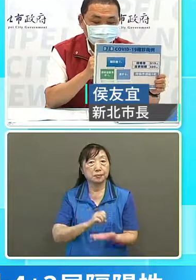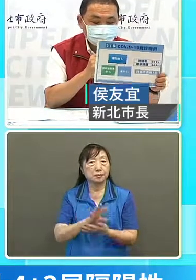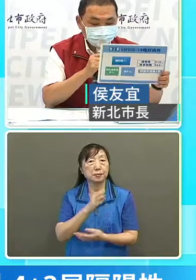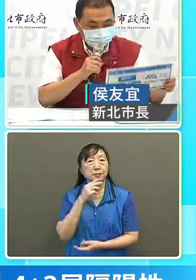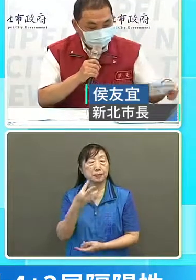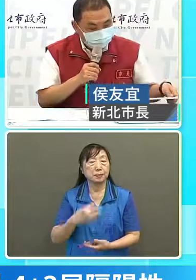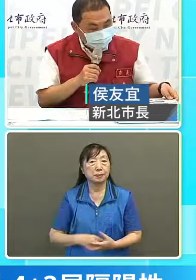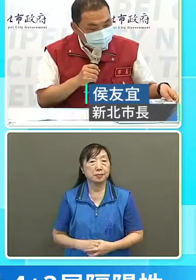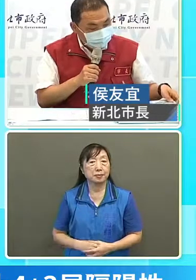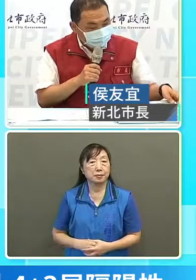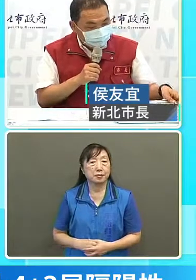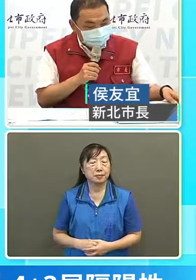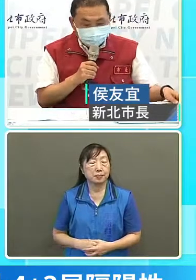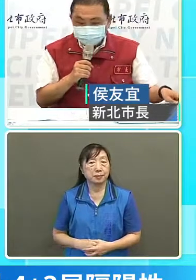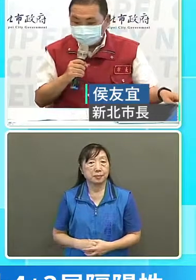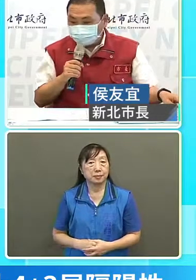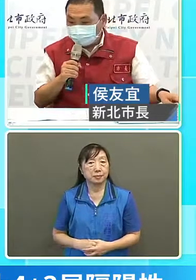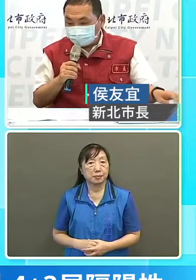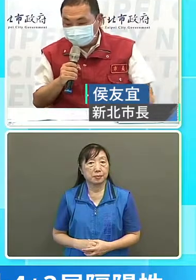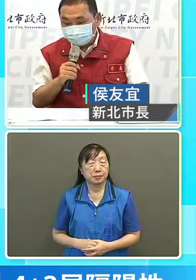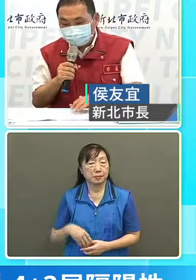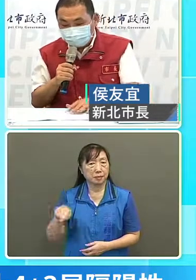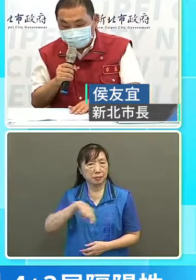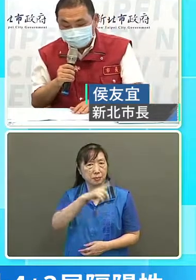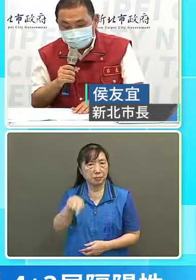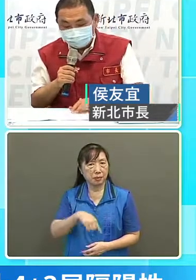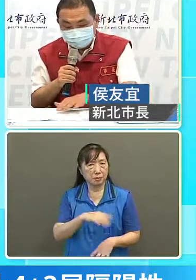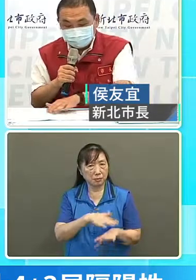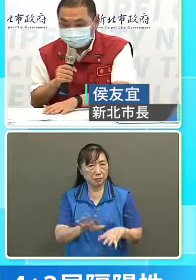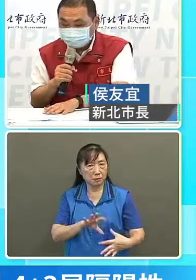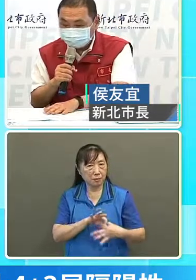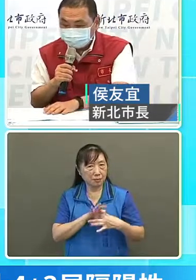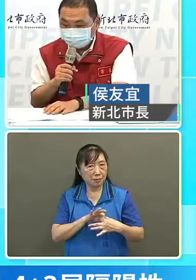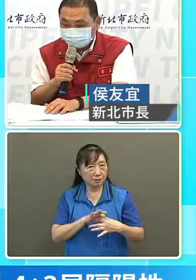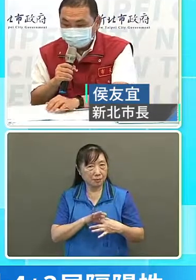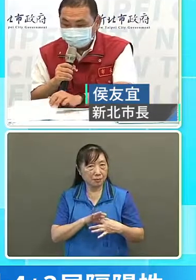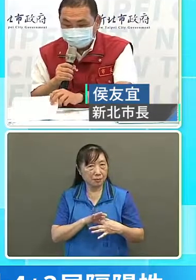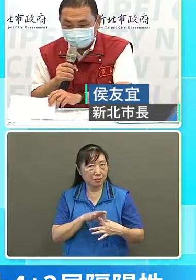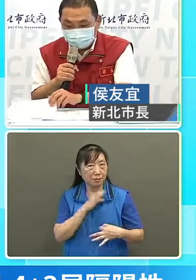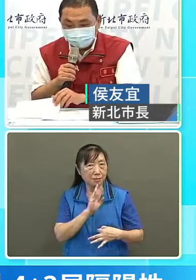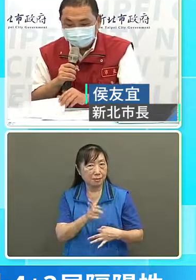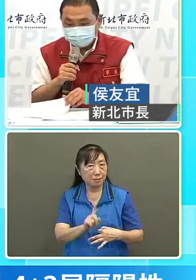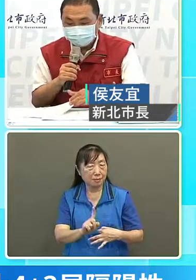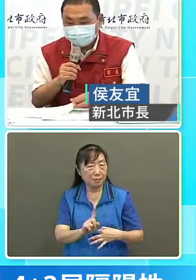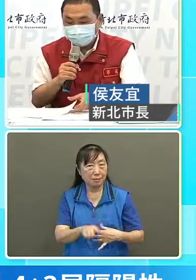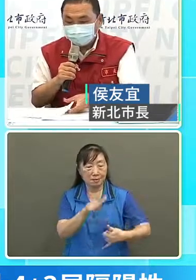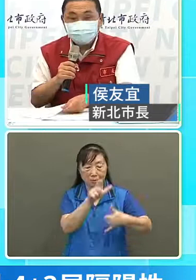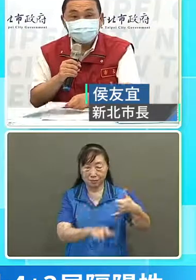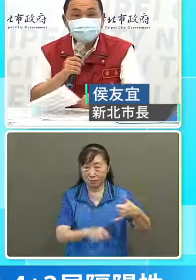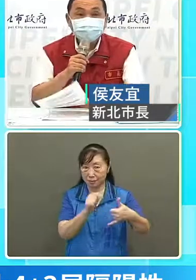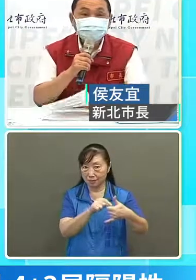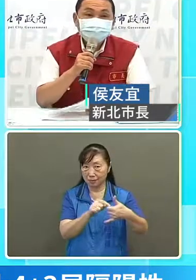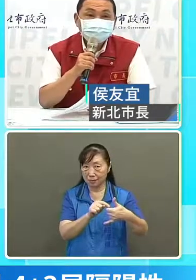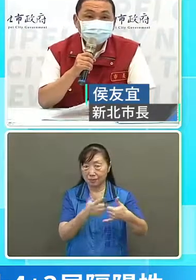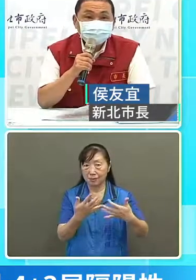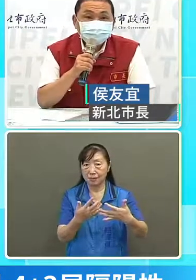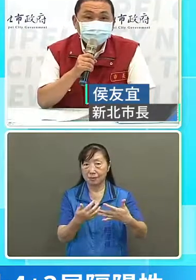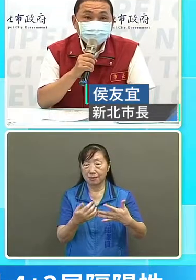3个案子。当然大家还是最关心的案例是我